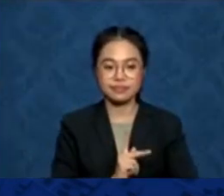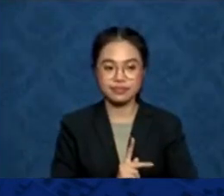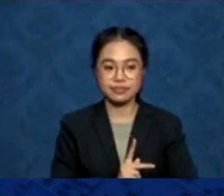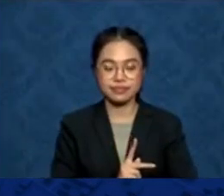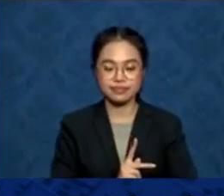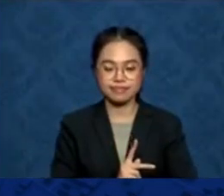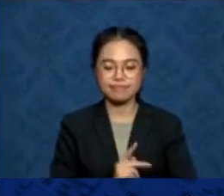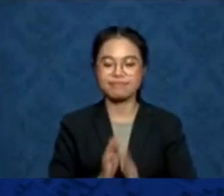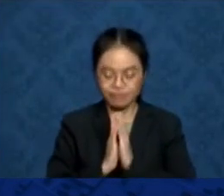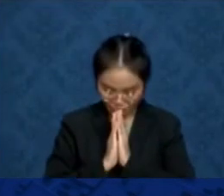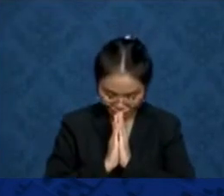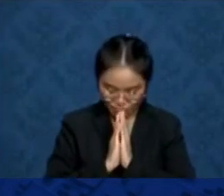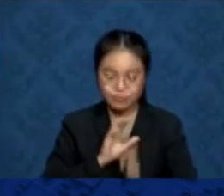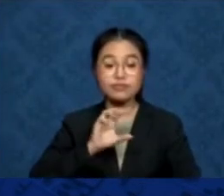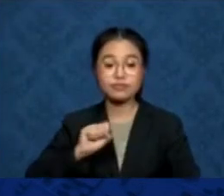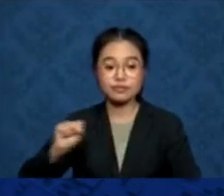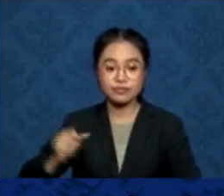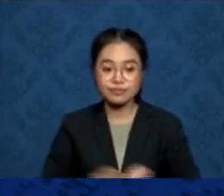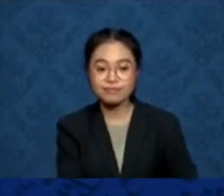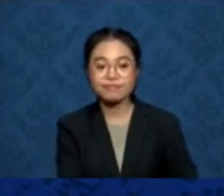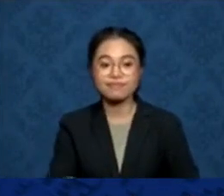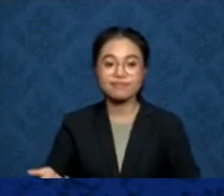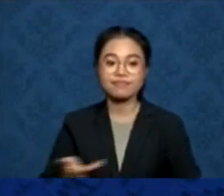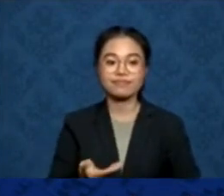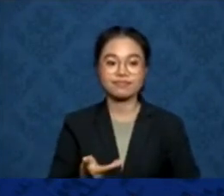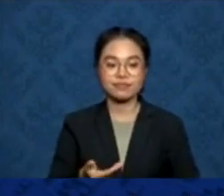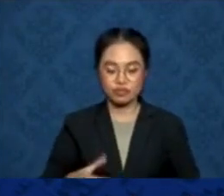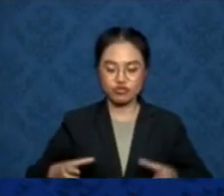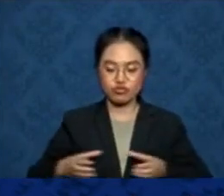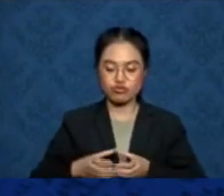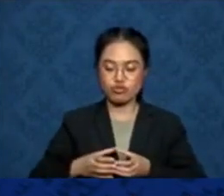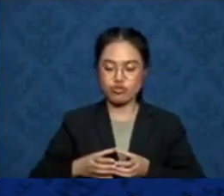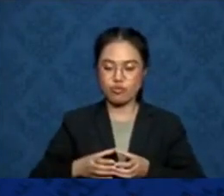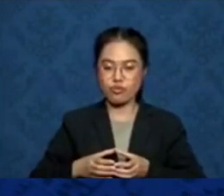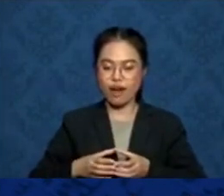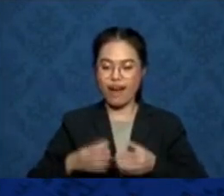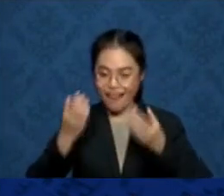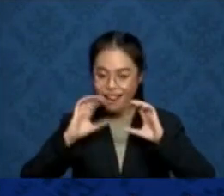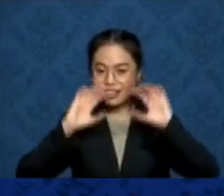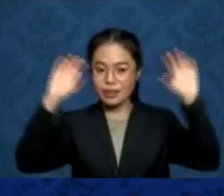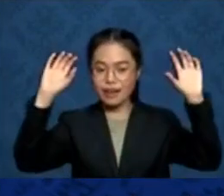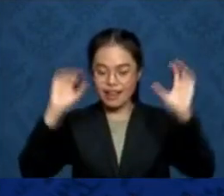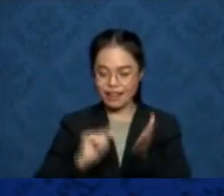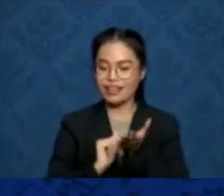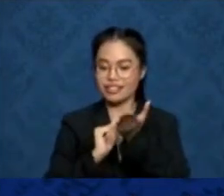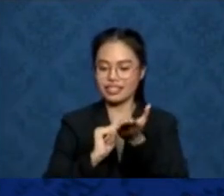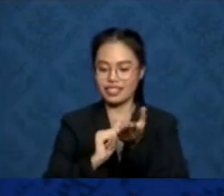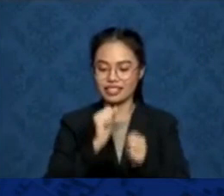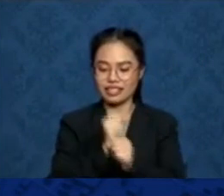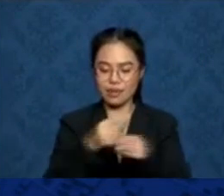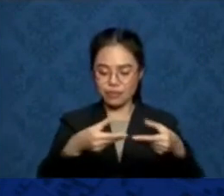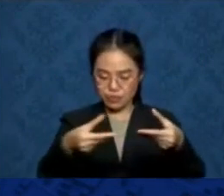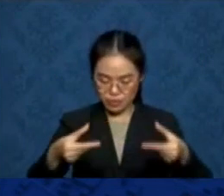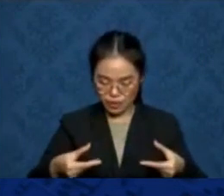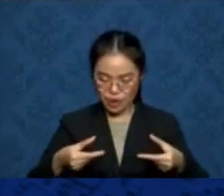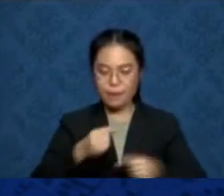การใช้จ่ายงบประมาณปี67ว่าจะใช้งบประมาณอยู่ที่ 3.48 ล้านล้านบาทเพื่อขับเคลื่อนนโยบายที่รัฐบาลได้